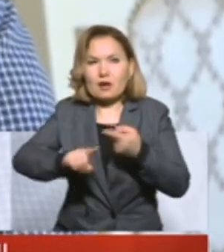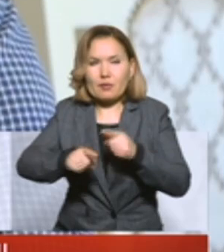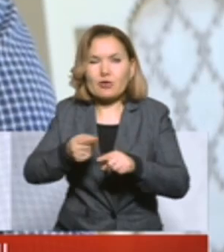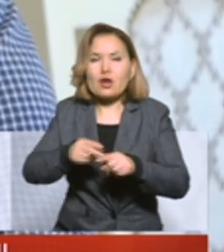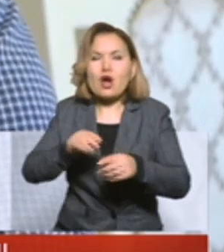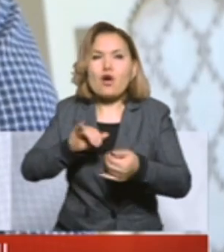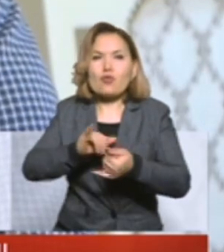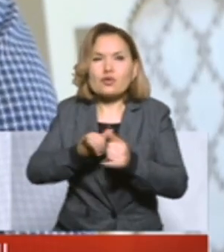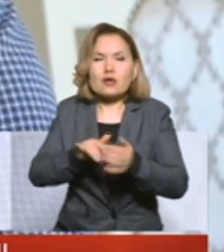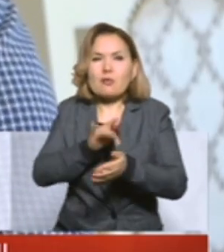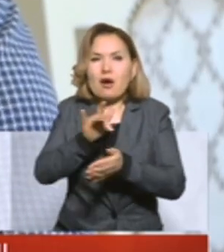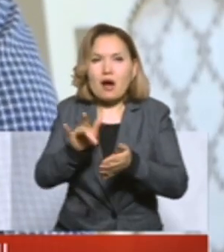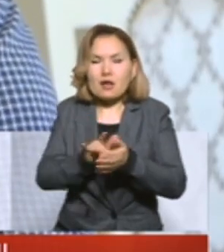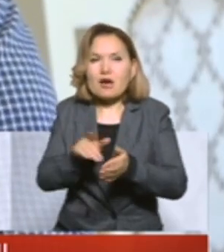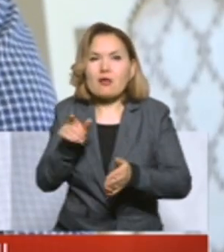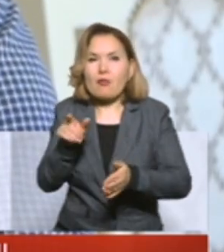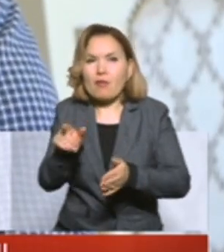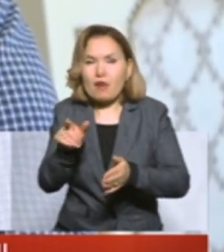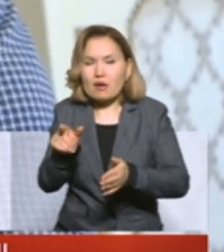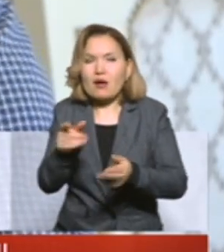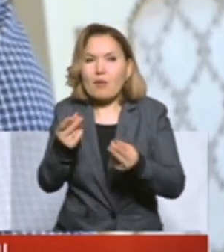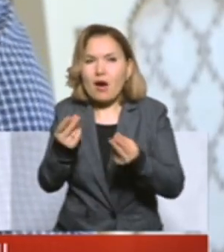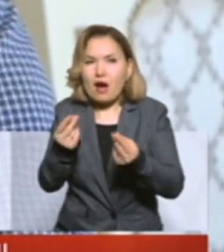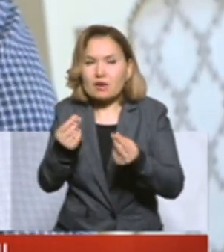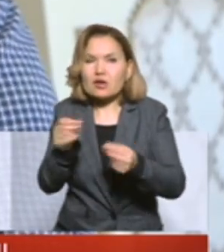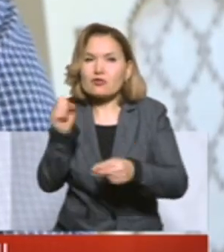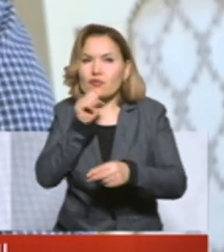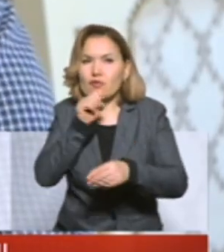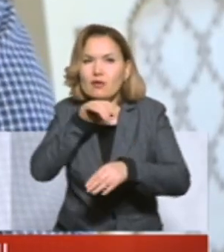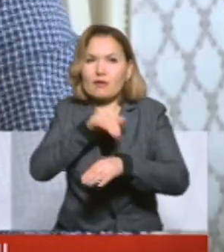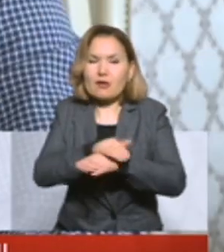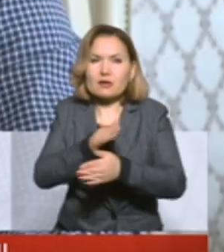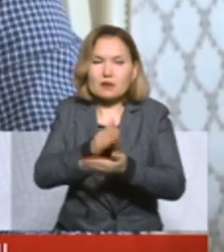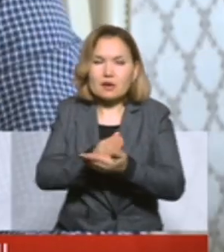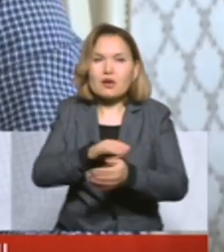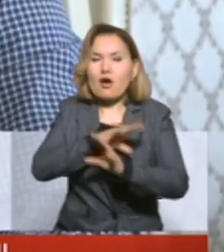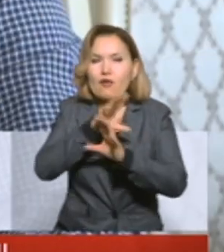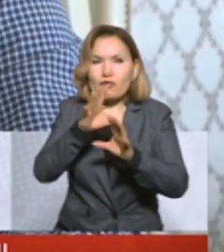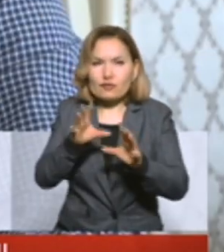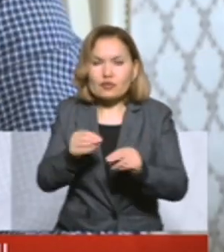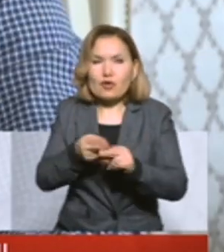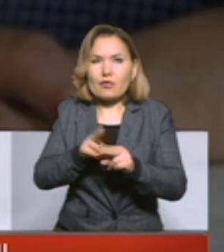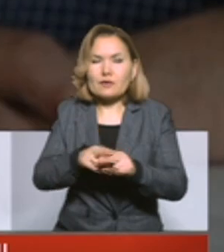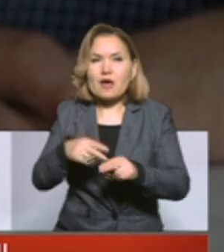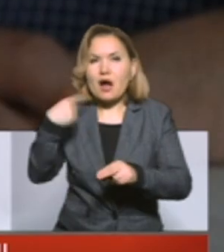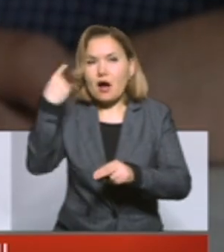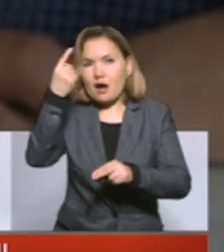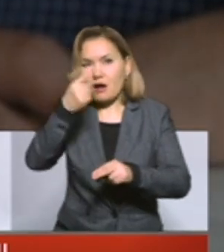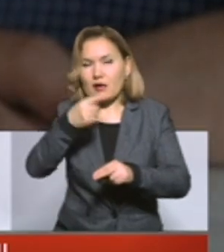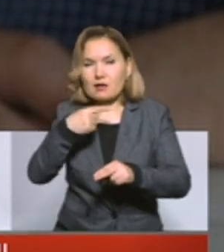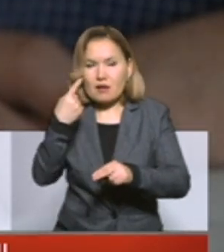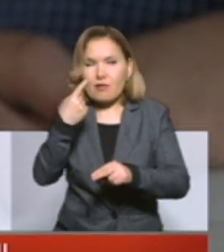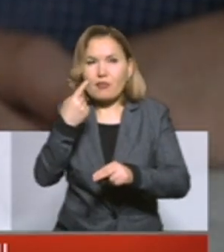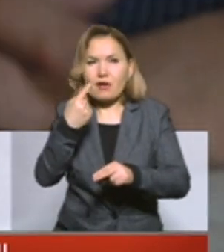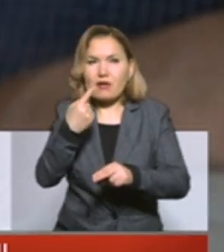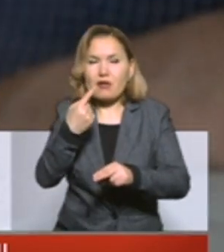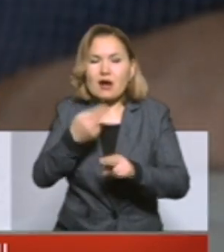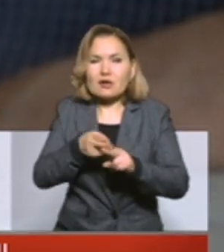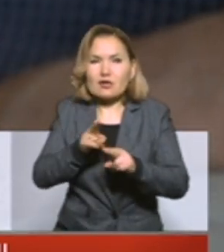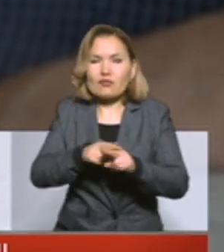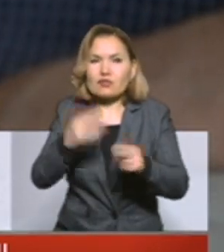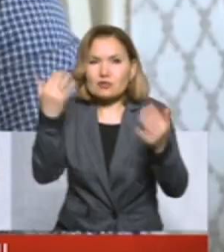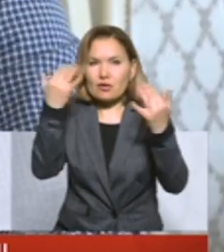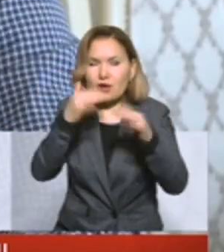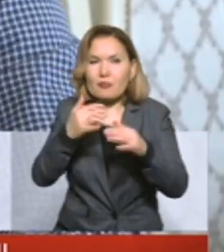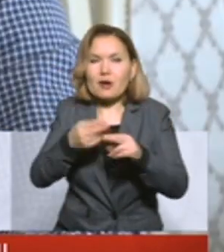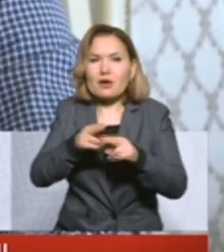дейді. Оның жаңағы несі де бар, сүгіреттері де бар, жаңа терген кезде шықты. Кескіні адамның несі белгісіз кім екенін, бет перде